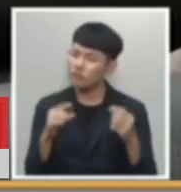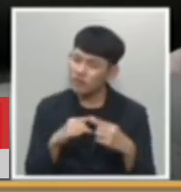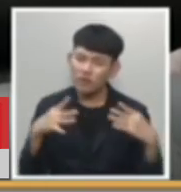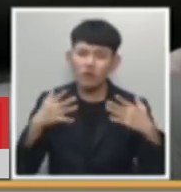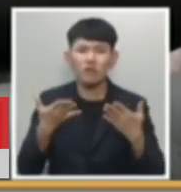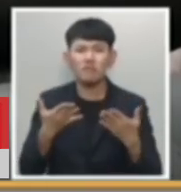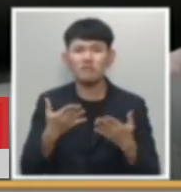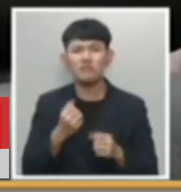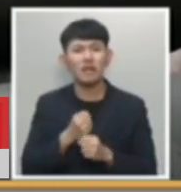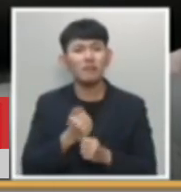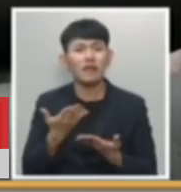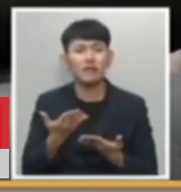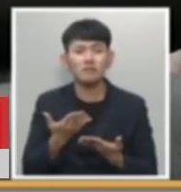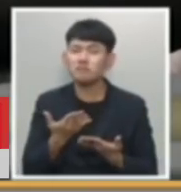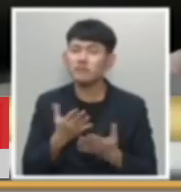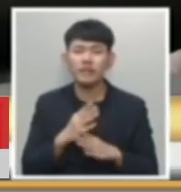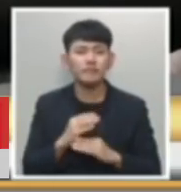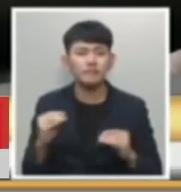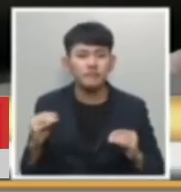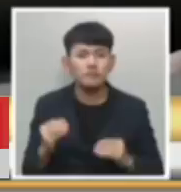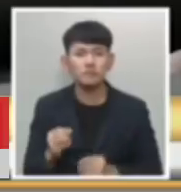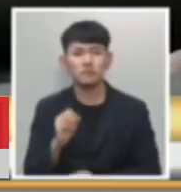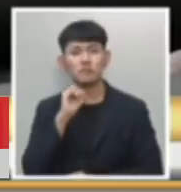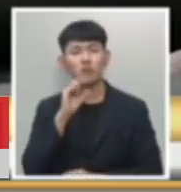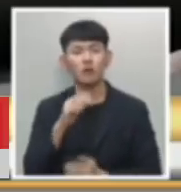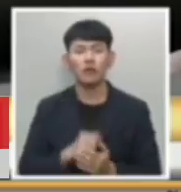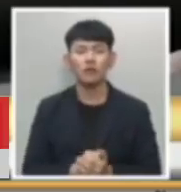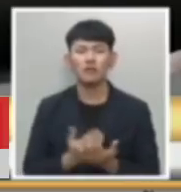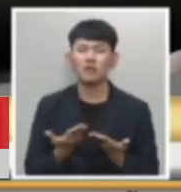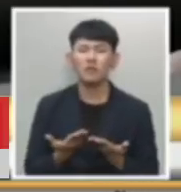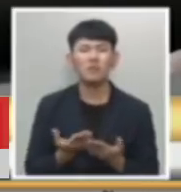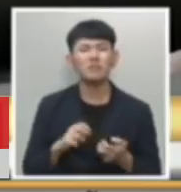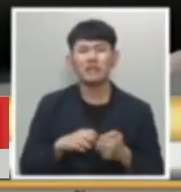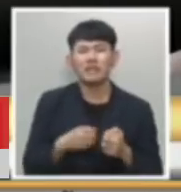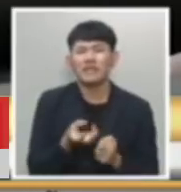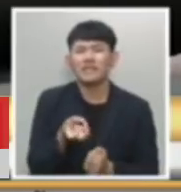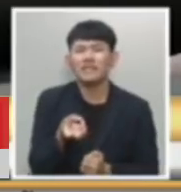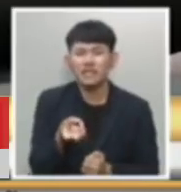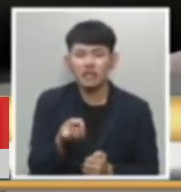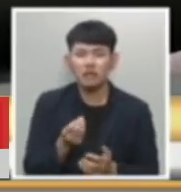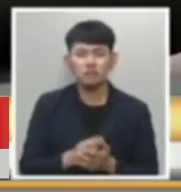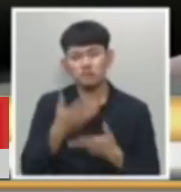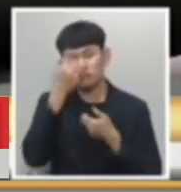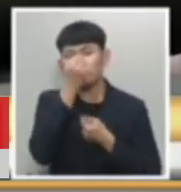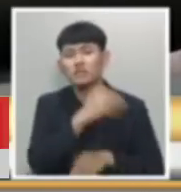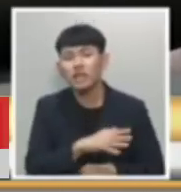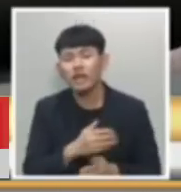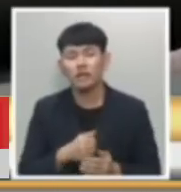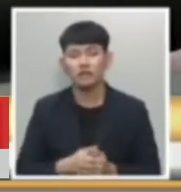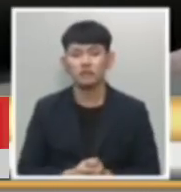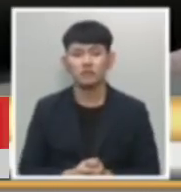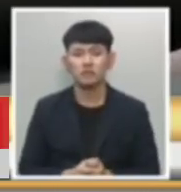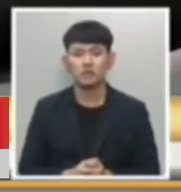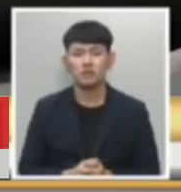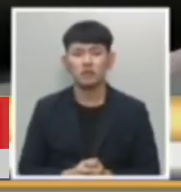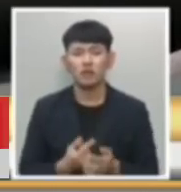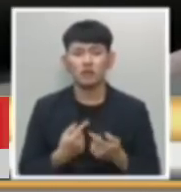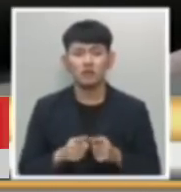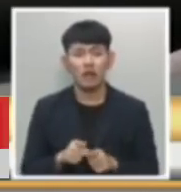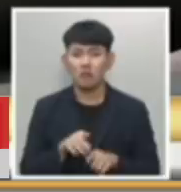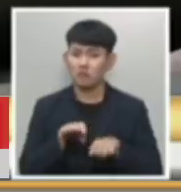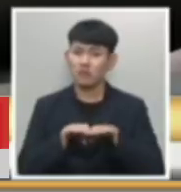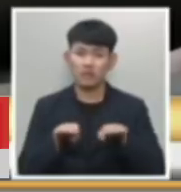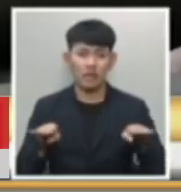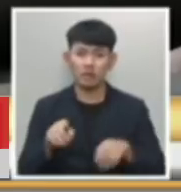ไรเกิดขึ้นท่านอาจจะบอกว่าแค่นี้เล็กๆน้อยๆไม่ต้องไปสนใจบรรทัดฐานอย่างนี้ไม่